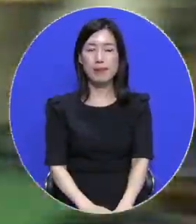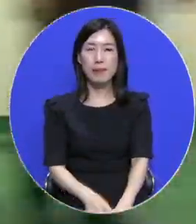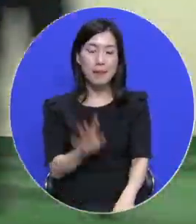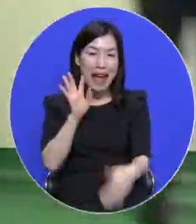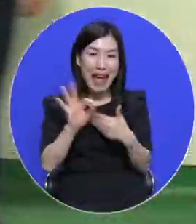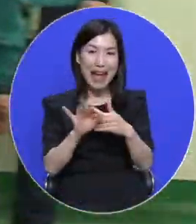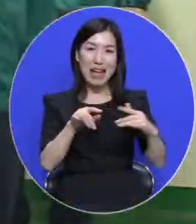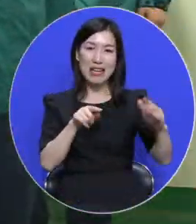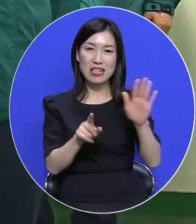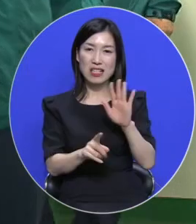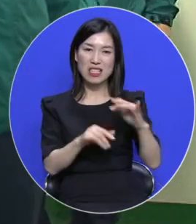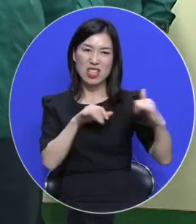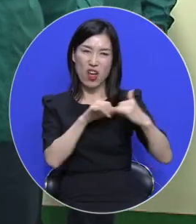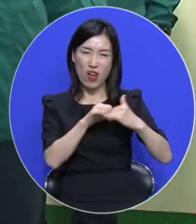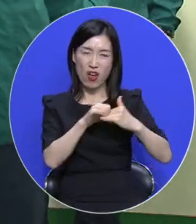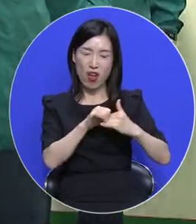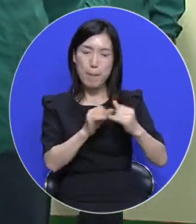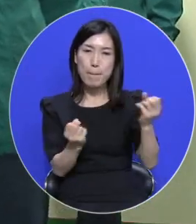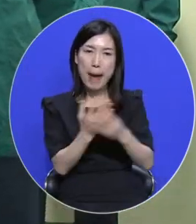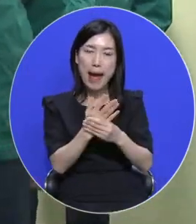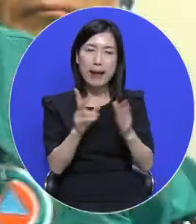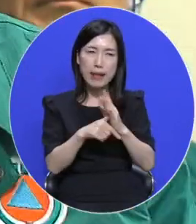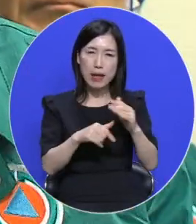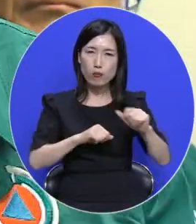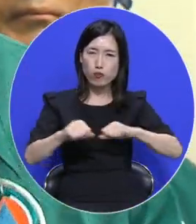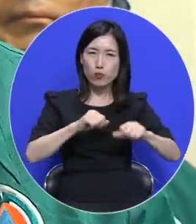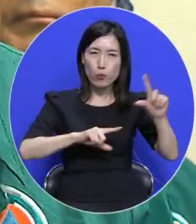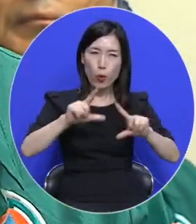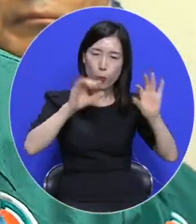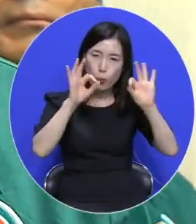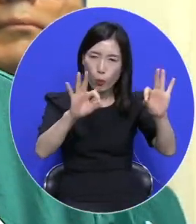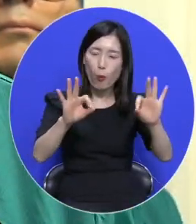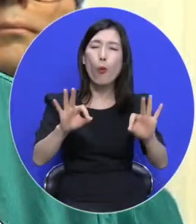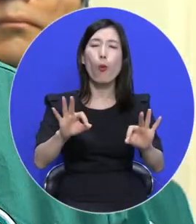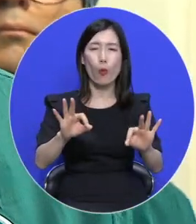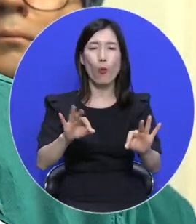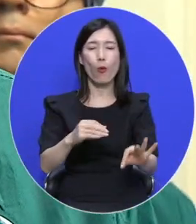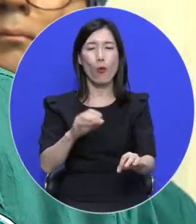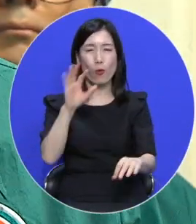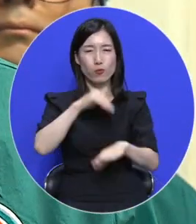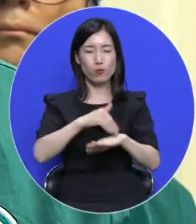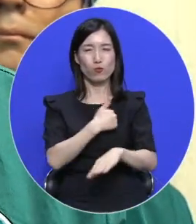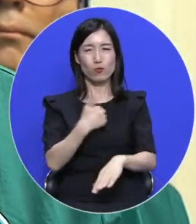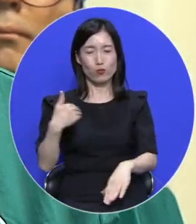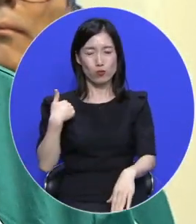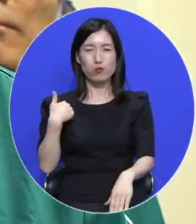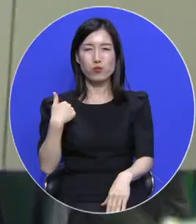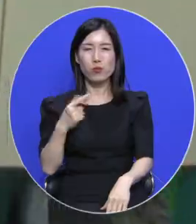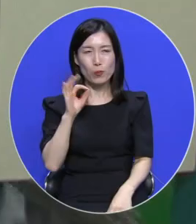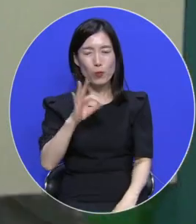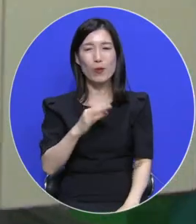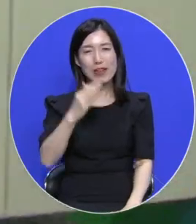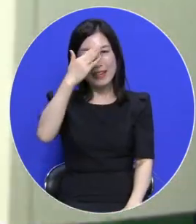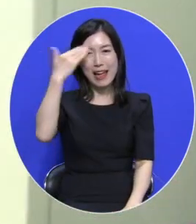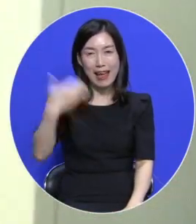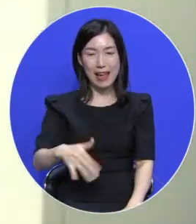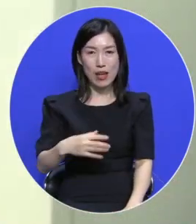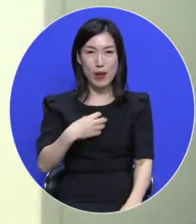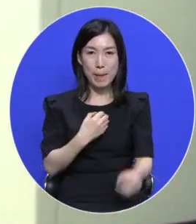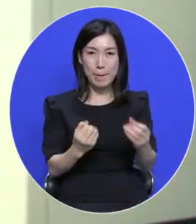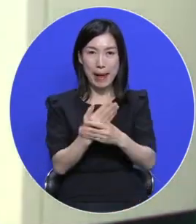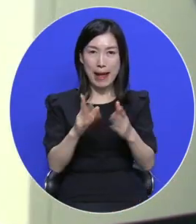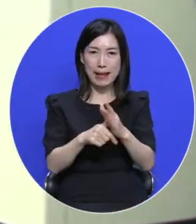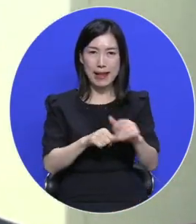상황에 빈틈없이 준비하는 모습을 보니 든든하다며 직원들을 격려하고 유사시 흔들림 없이 대처할 수 있는